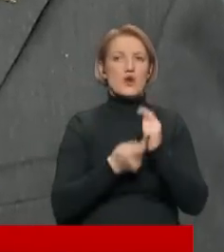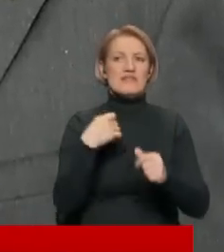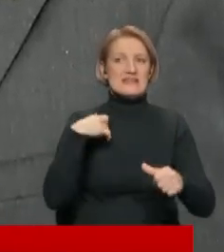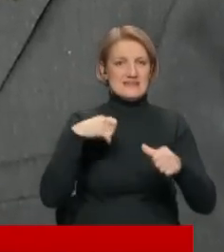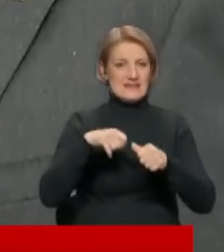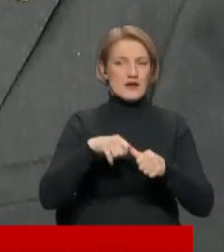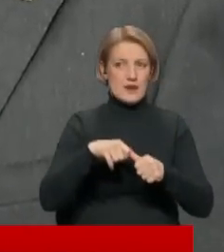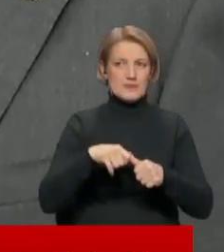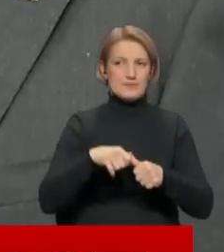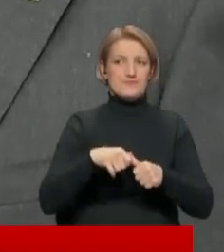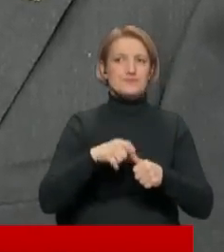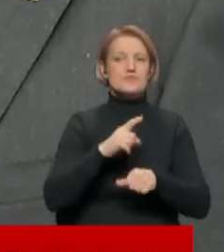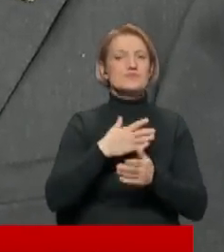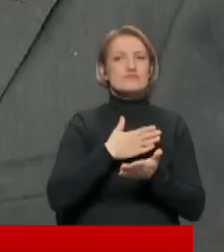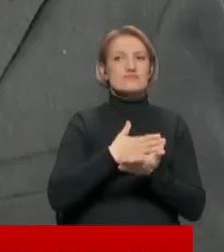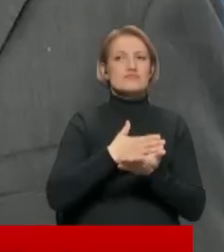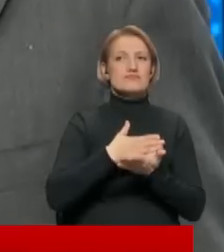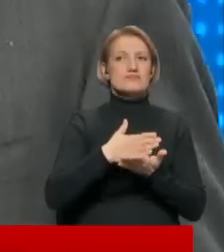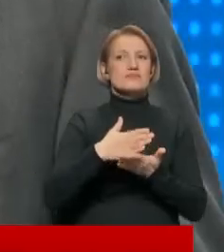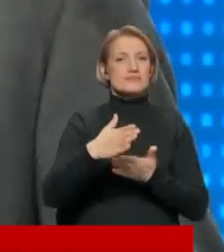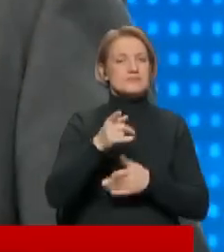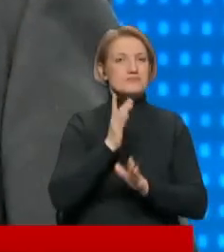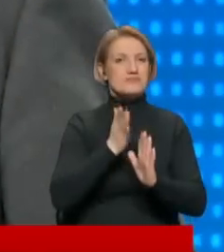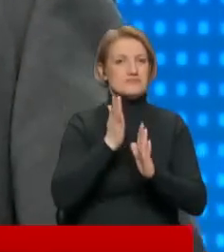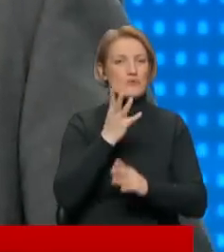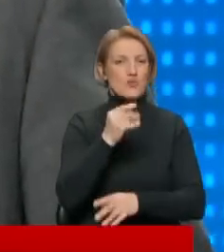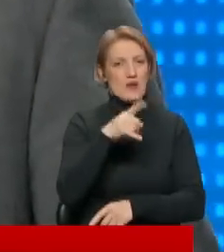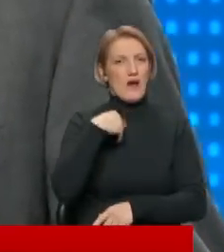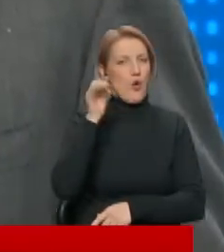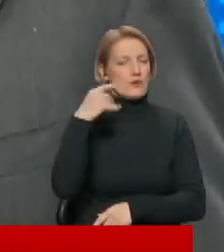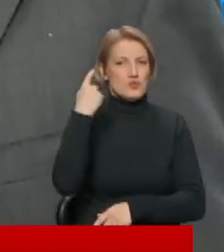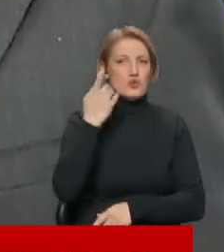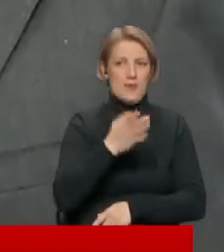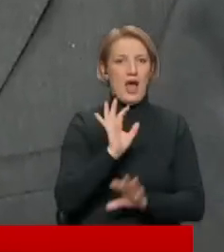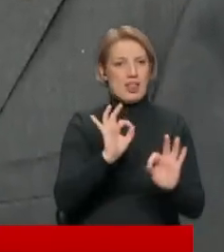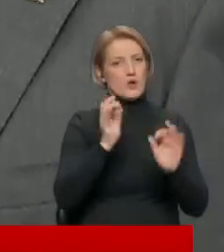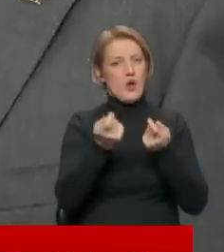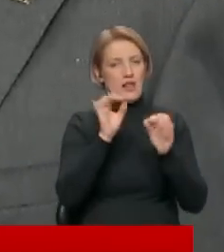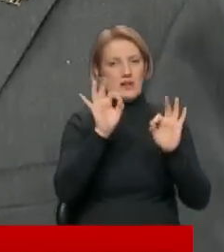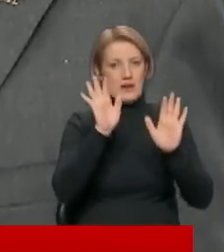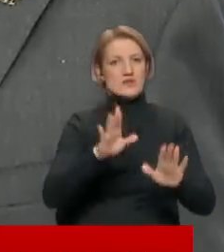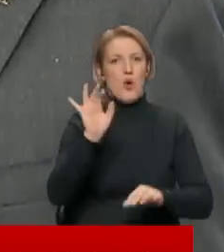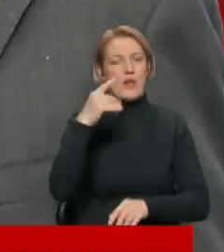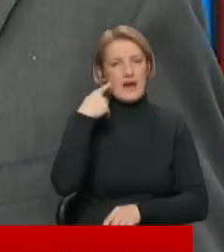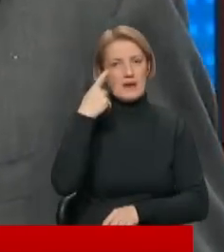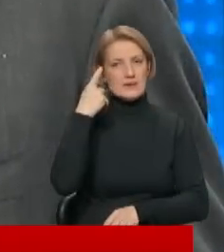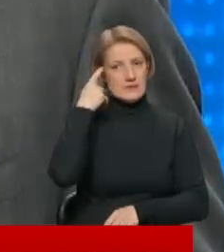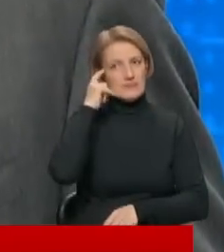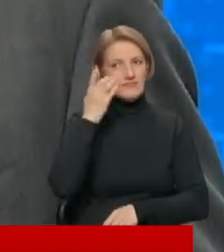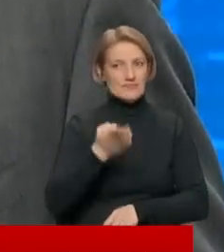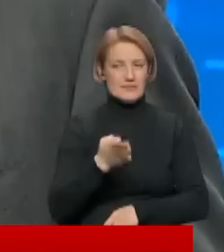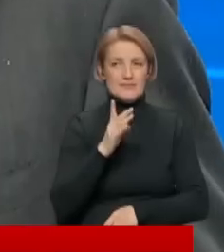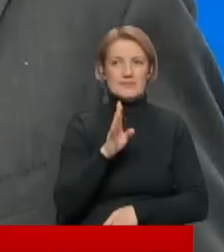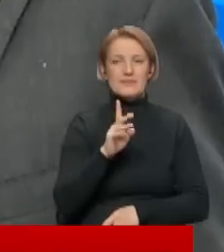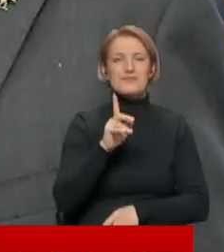Tekrar sürdürecekleri kanısındayım buradan Hani tilkinin